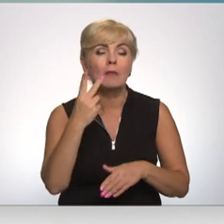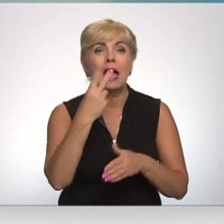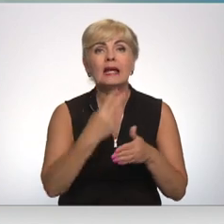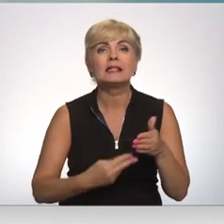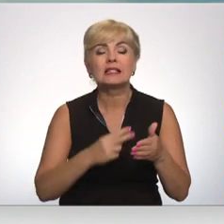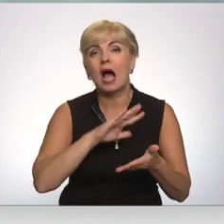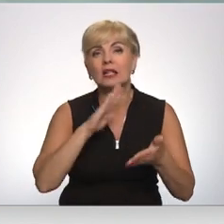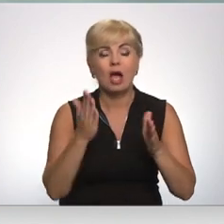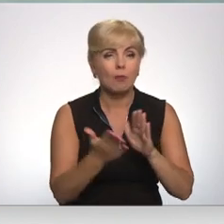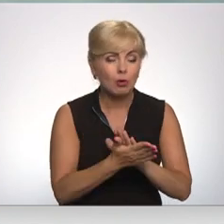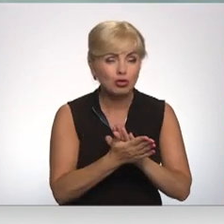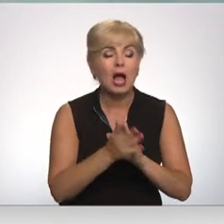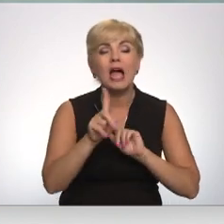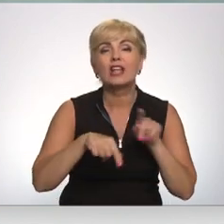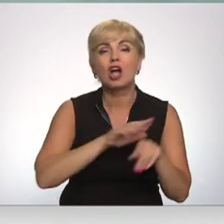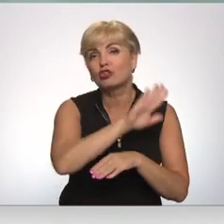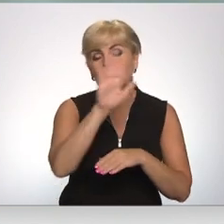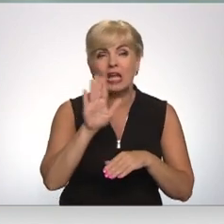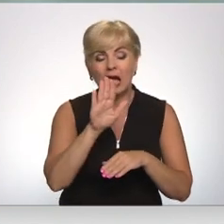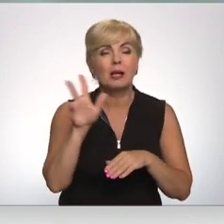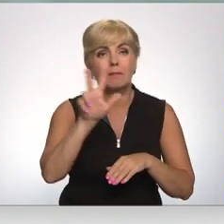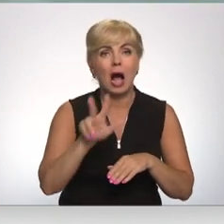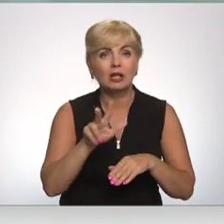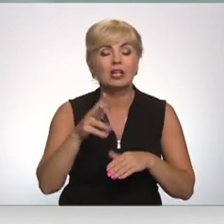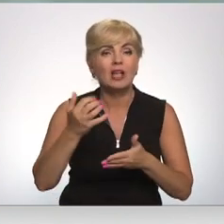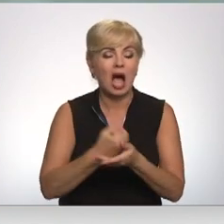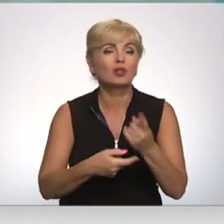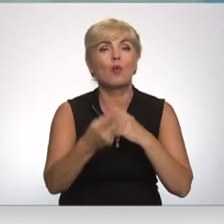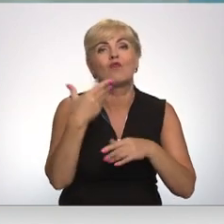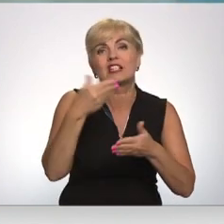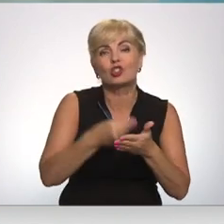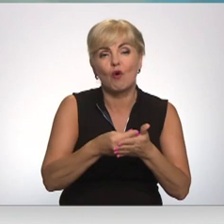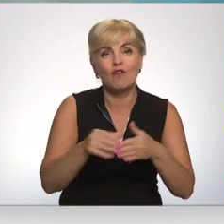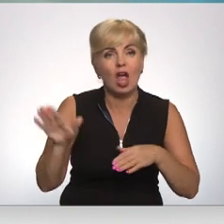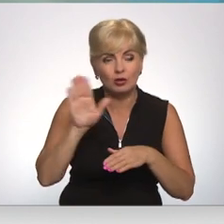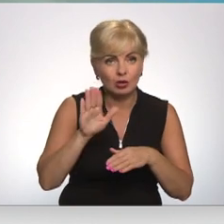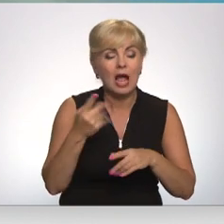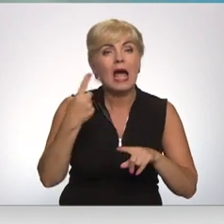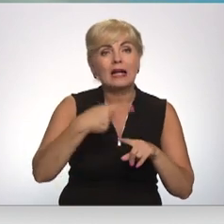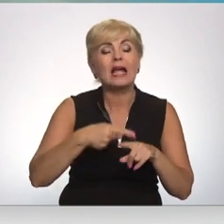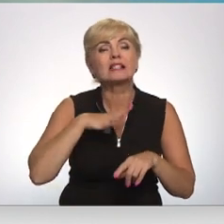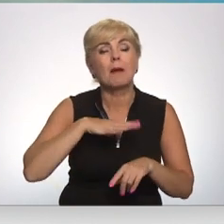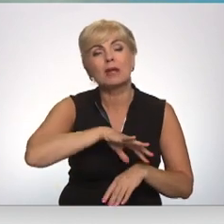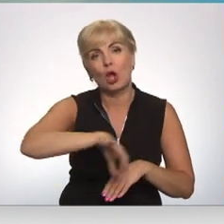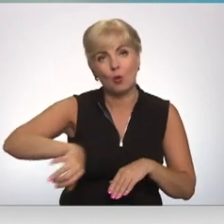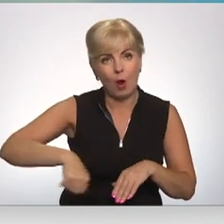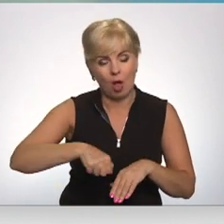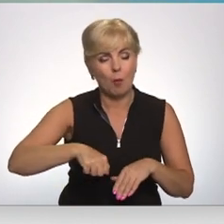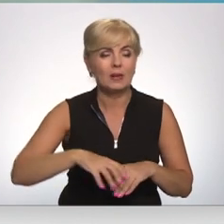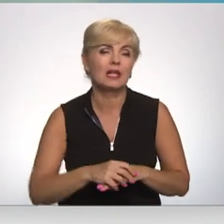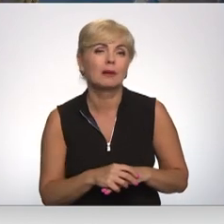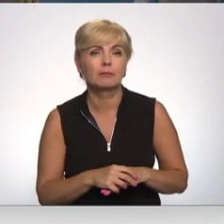pučs. Dažas dienas pēc tam, kad Baltijas valstis atguva suverenitāti, kas tam reiz bija nolaupīta. Turpina Judīta